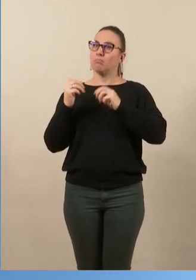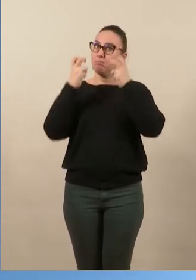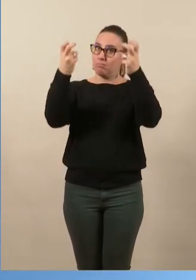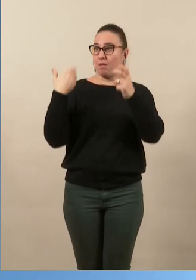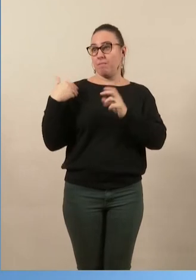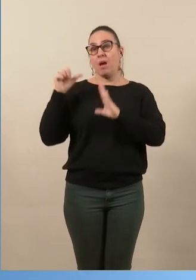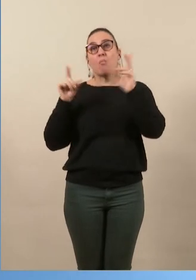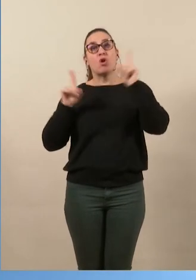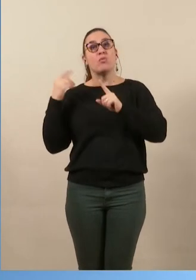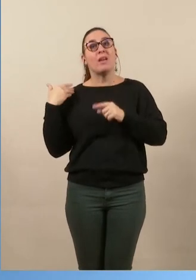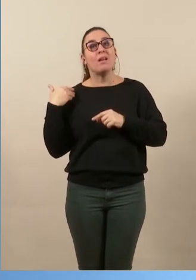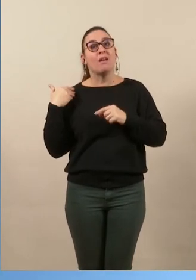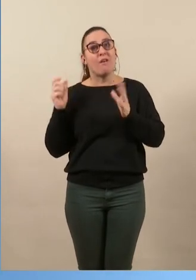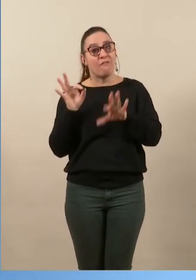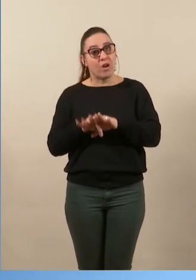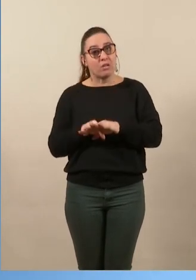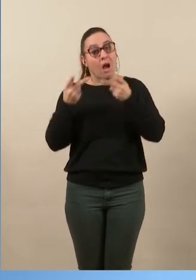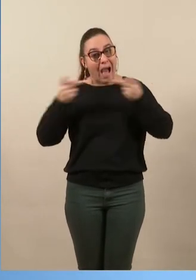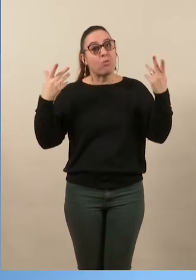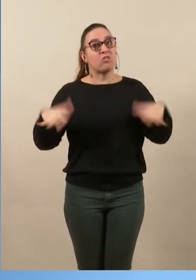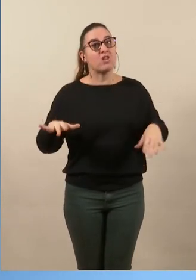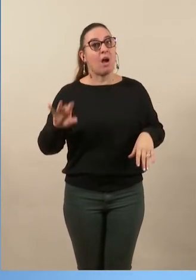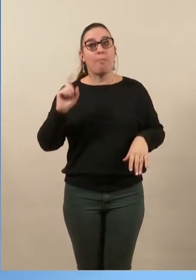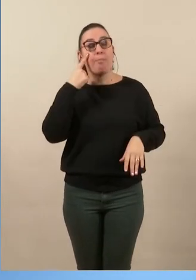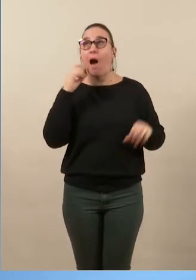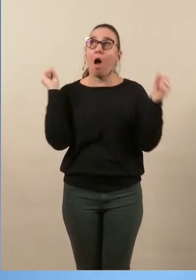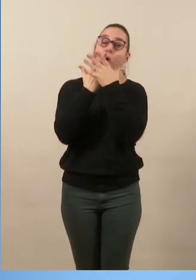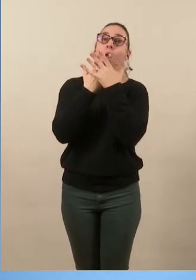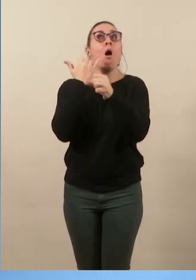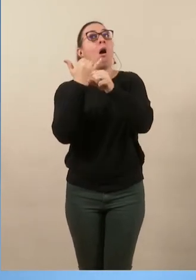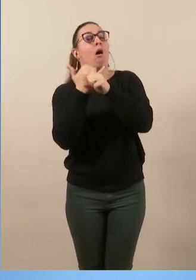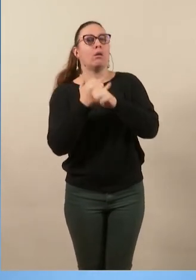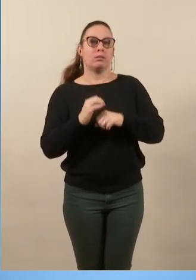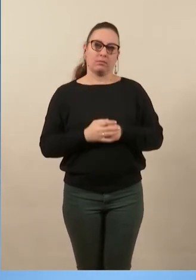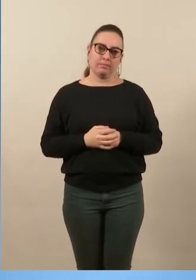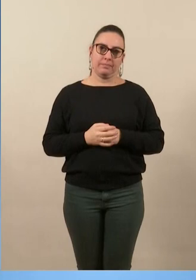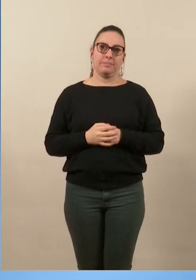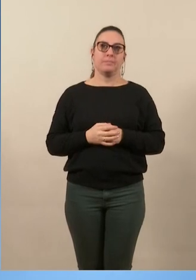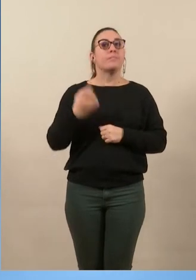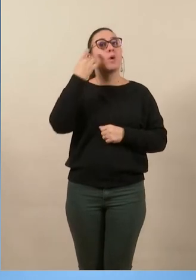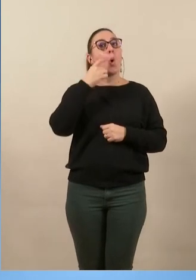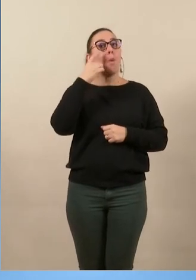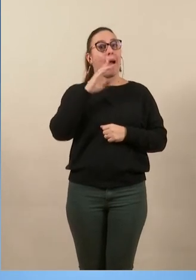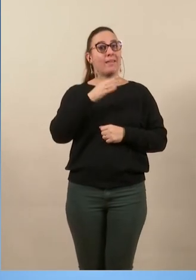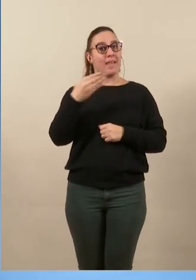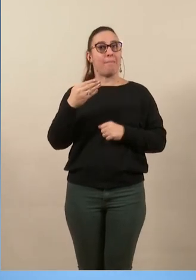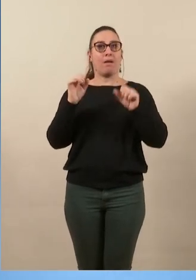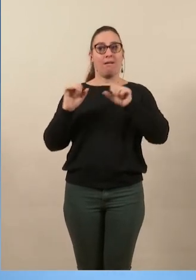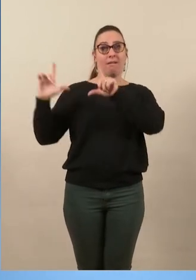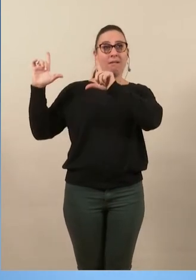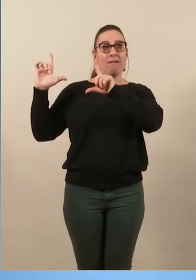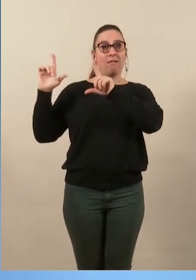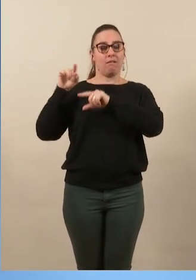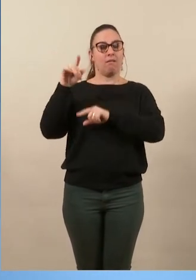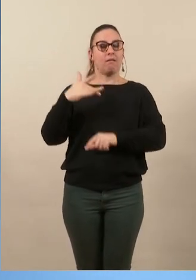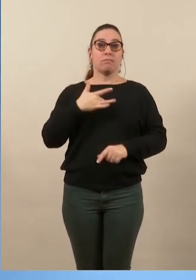juillet était déjà annoncé et donc on constate aussi sur cette DM et la diapositive est quand même vraiment